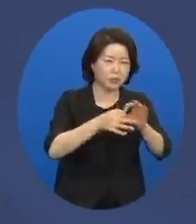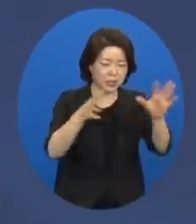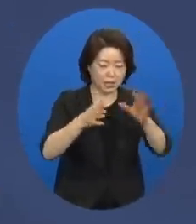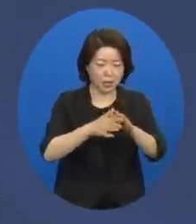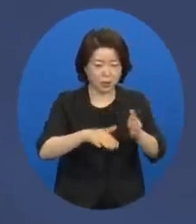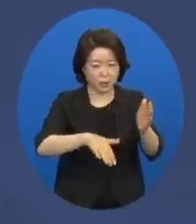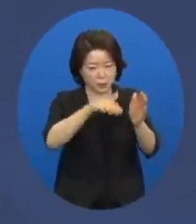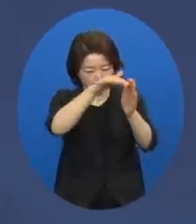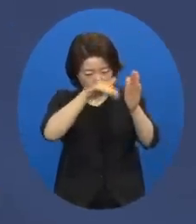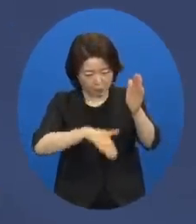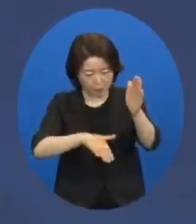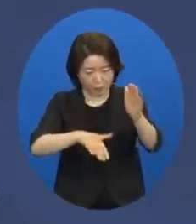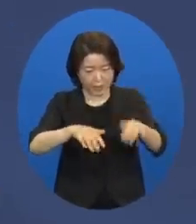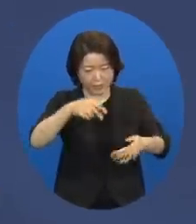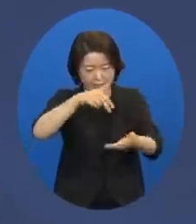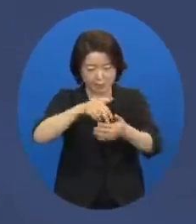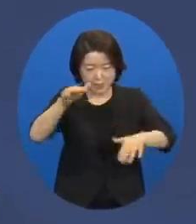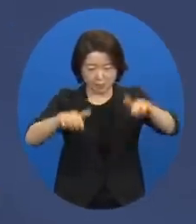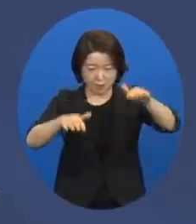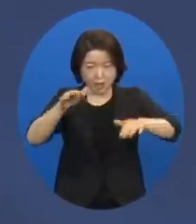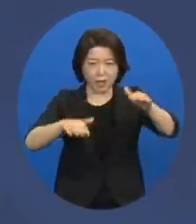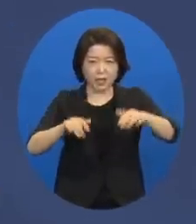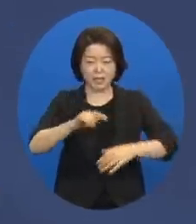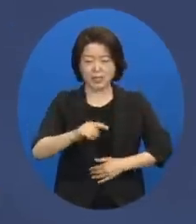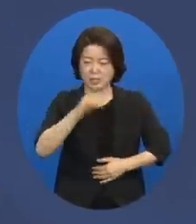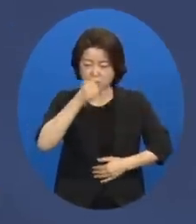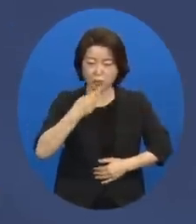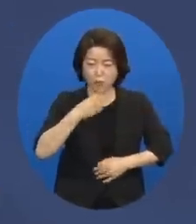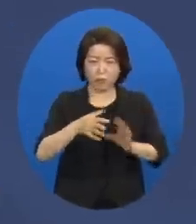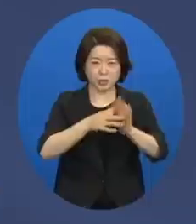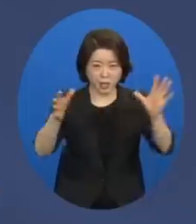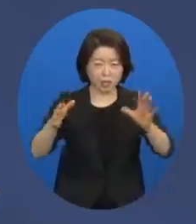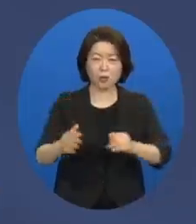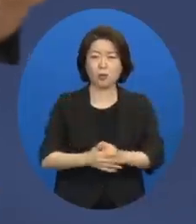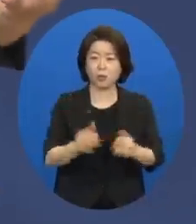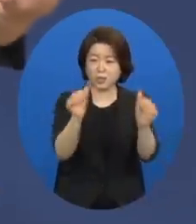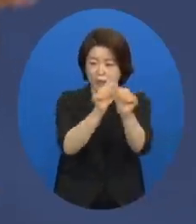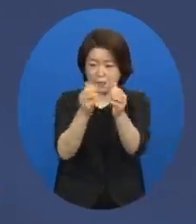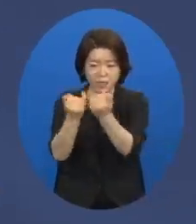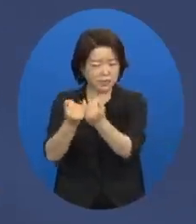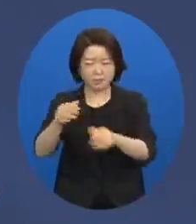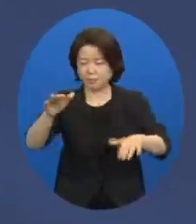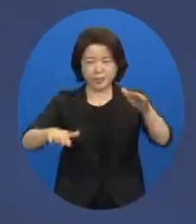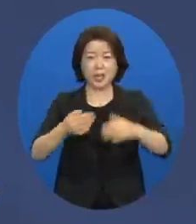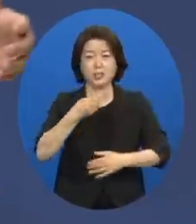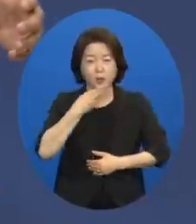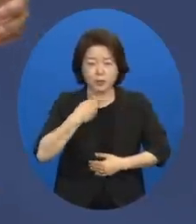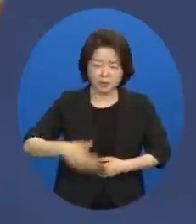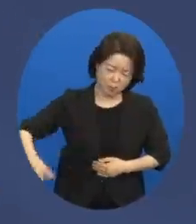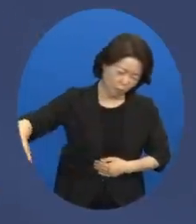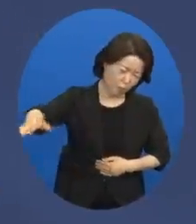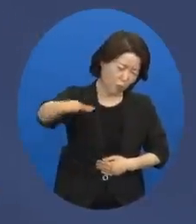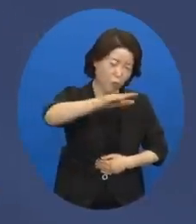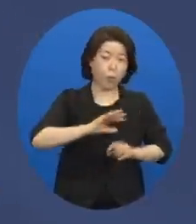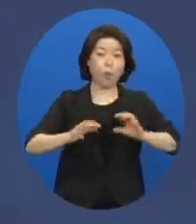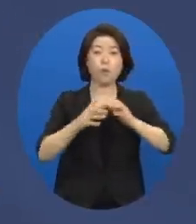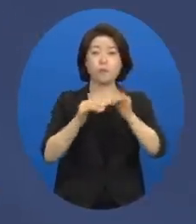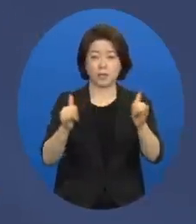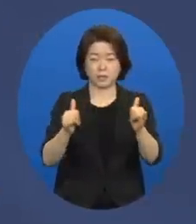또 유무식, 있고 없고 남자, 여자 어떤 차이 없이 온